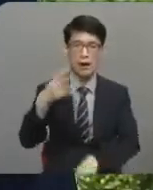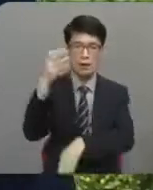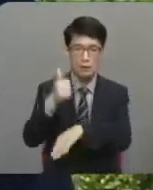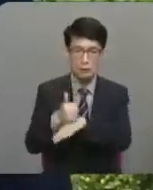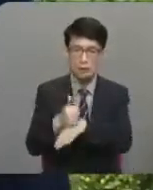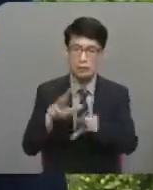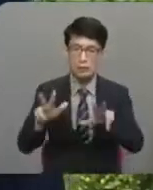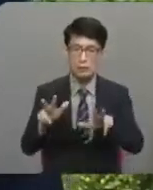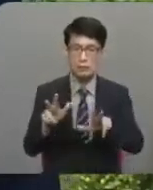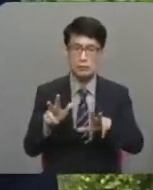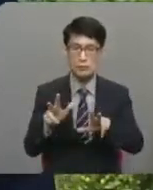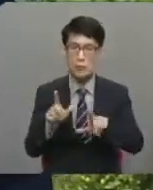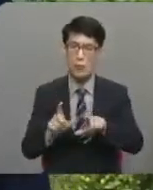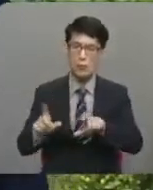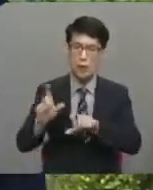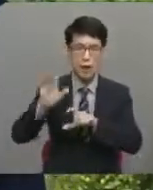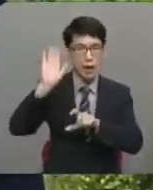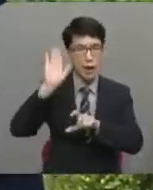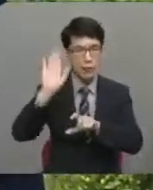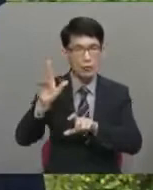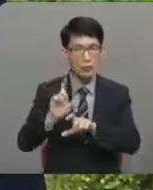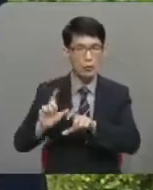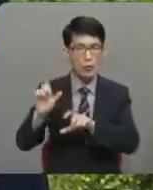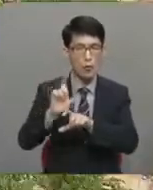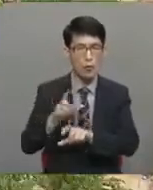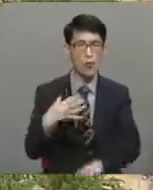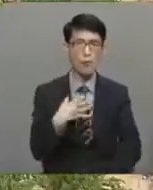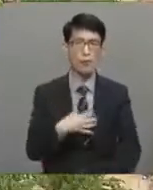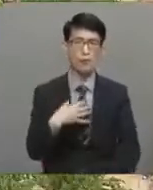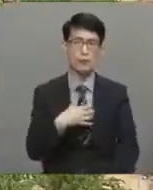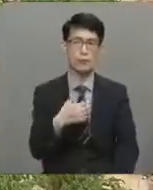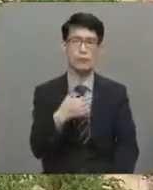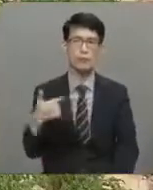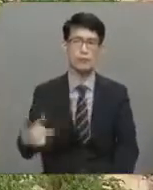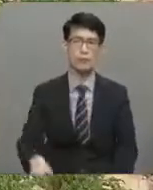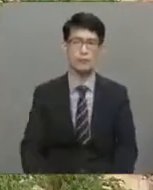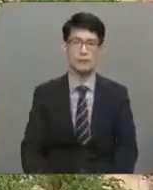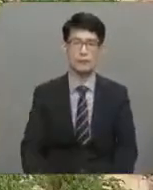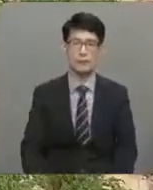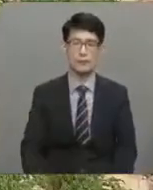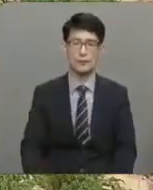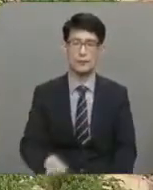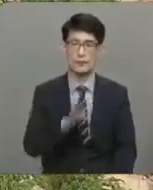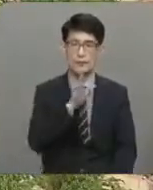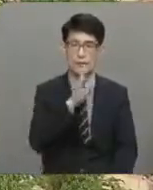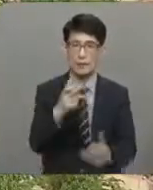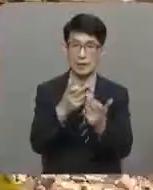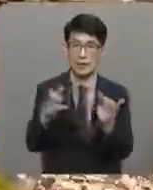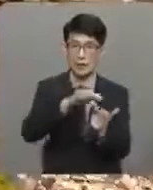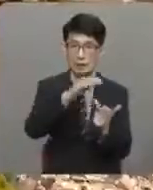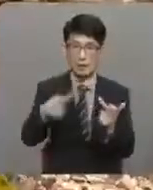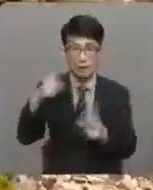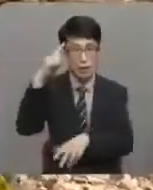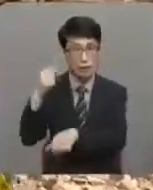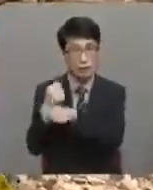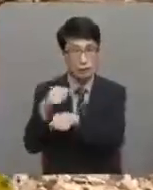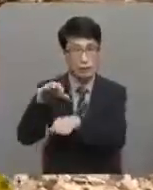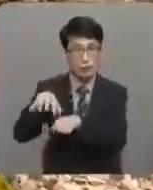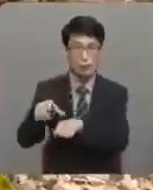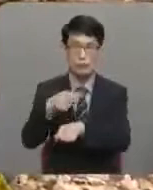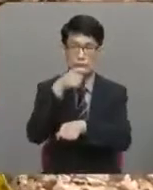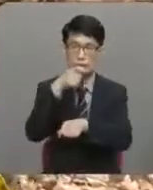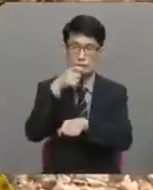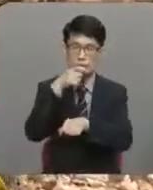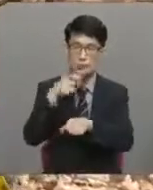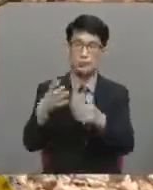지금보다는 앞으로가 걱정이 많이 됩니다 실제로 고령 지 농업 연구소는 최근 습도가 높은 날이